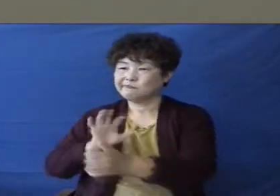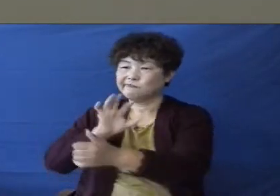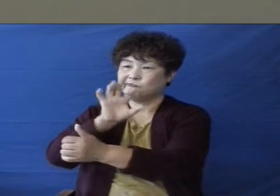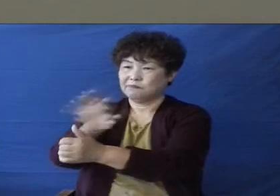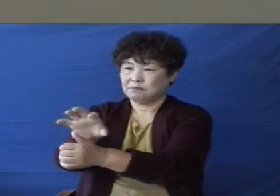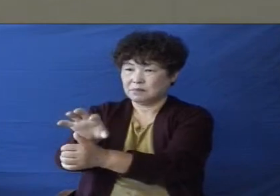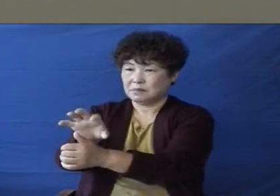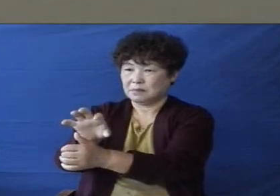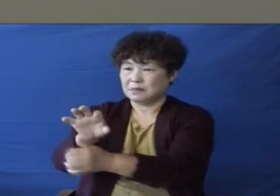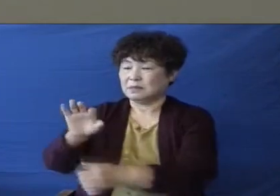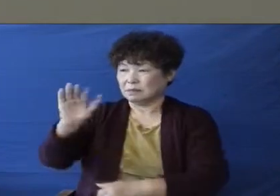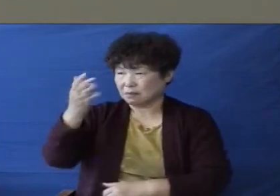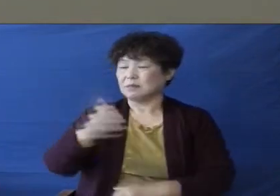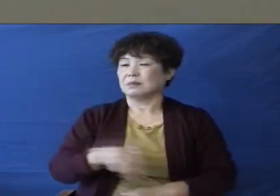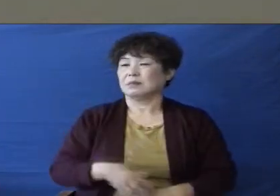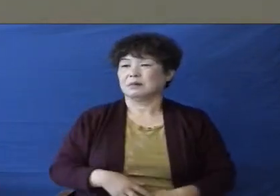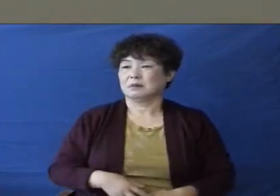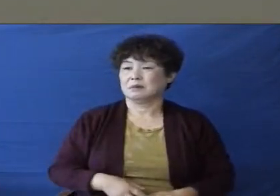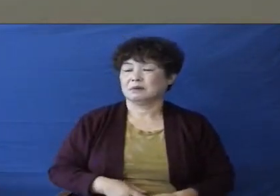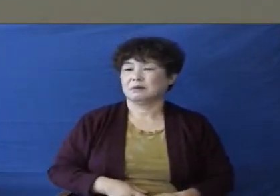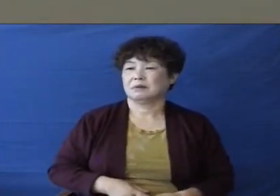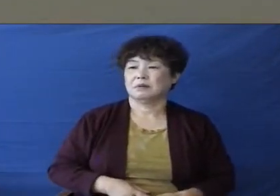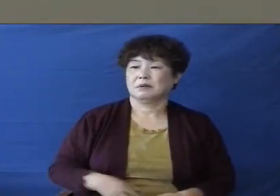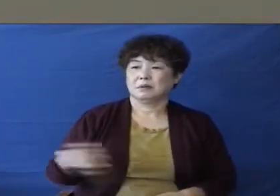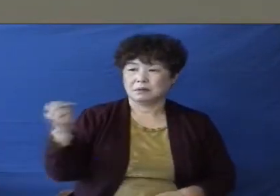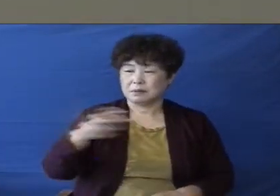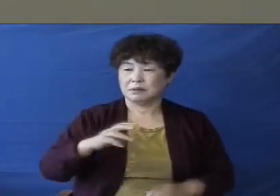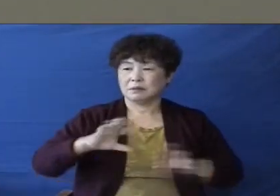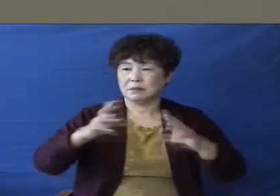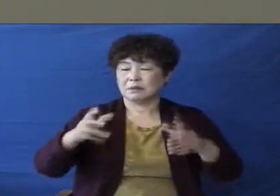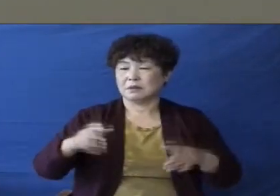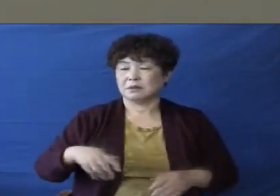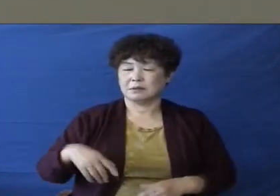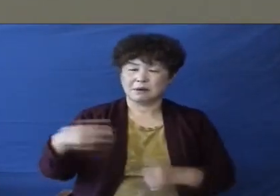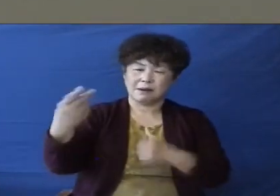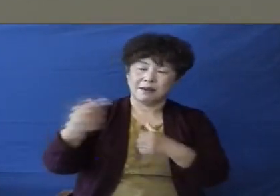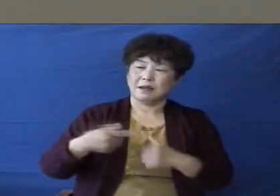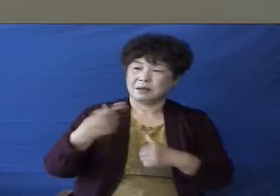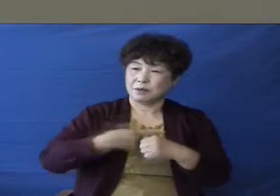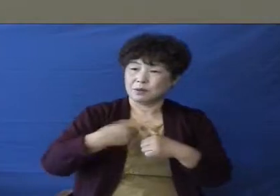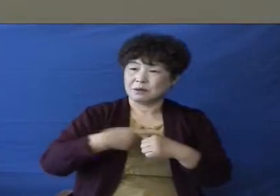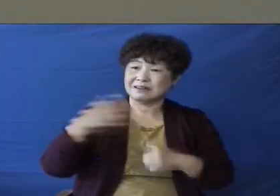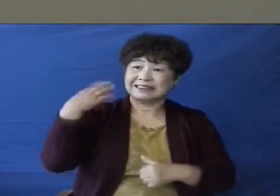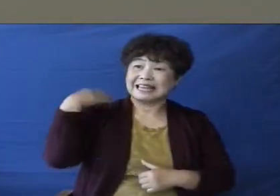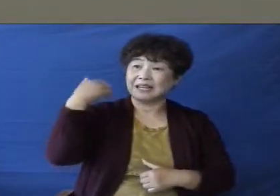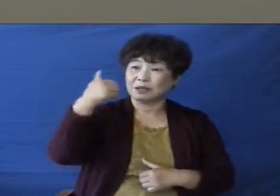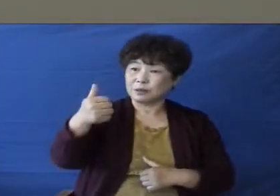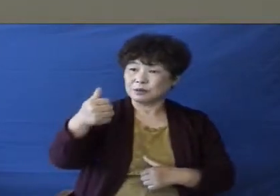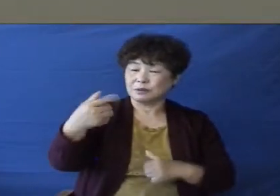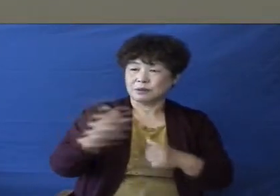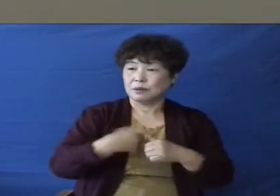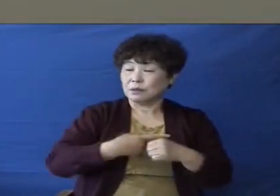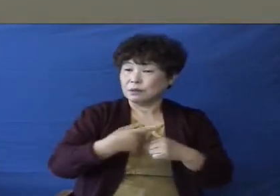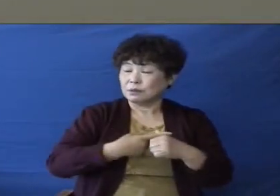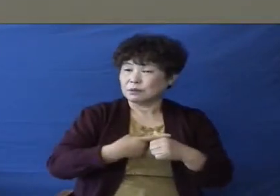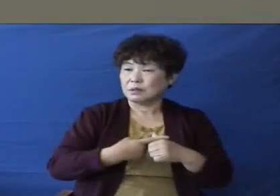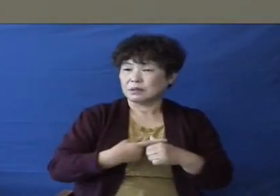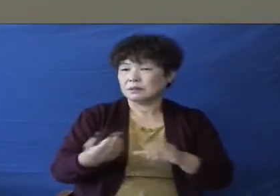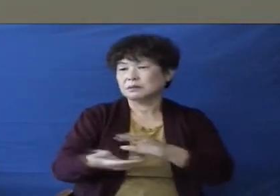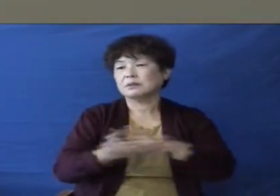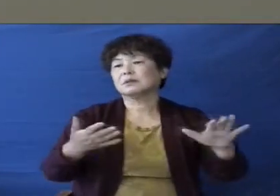나라를 욕하고 무슨 직원 자를 욕하고 그러기 전에 그를 위해서 기도 한 자락 제대로 해 봤냐